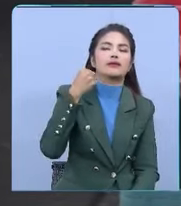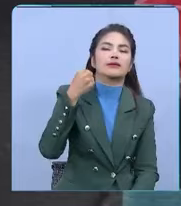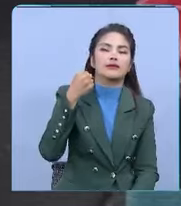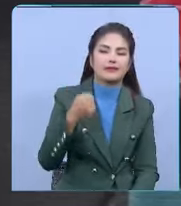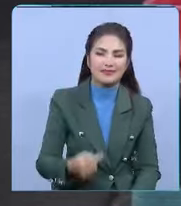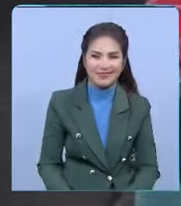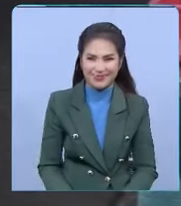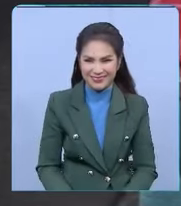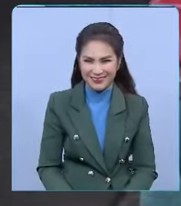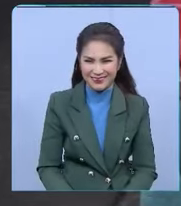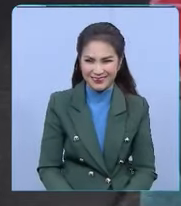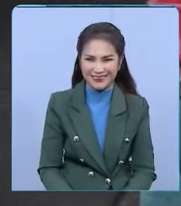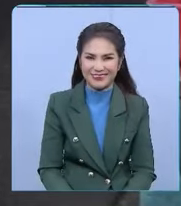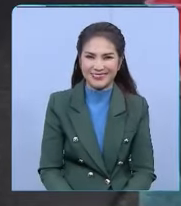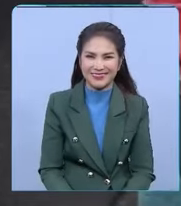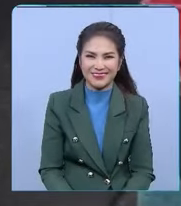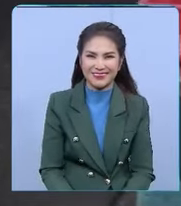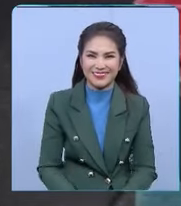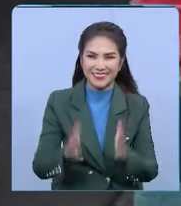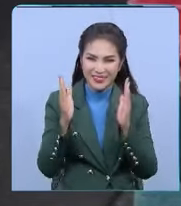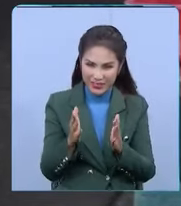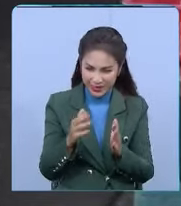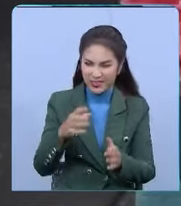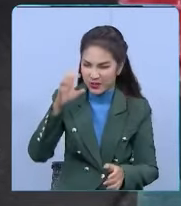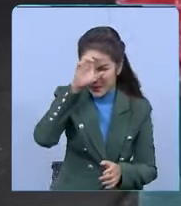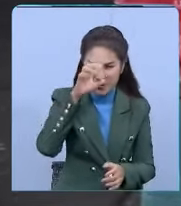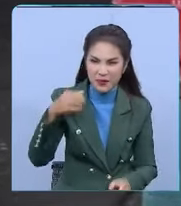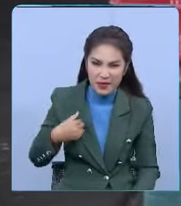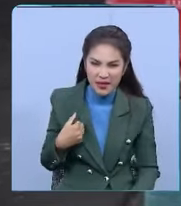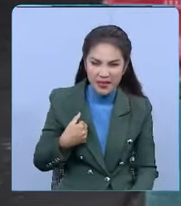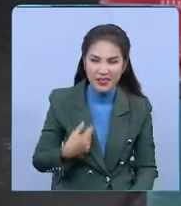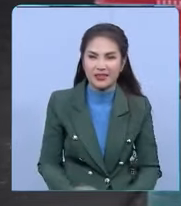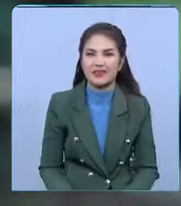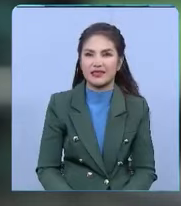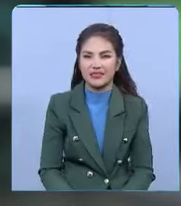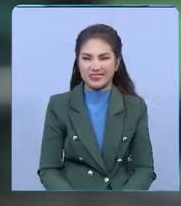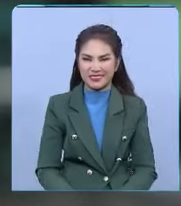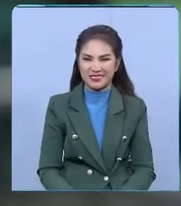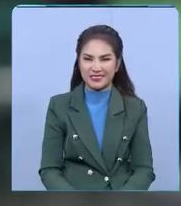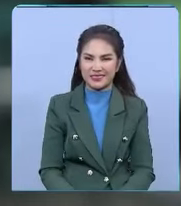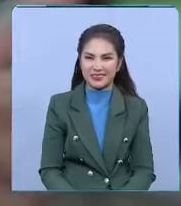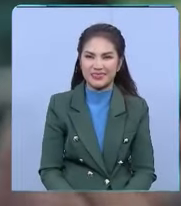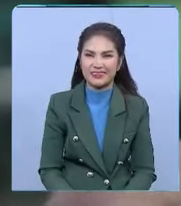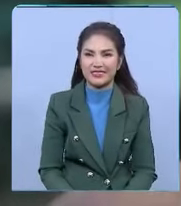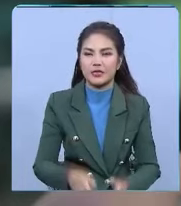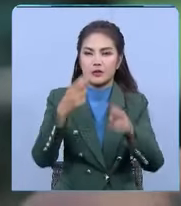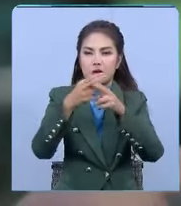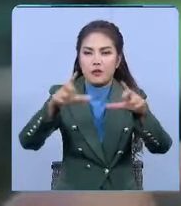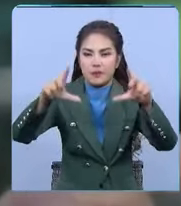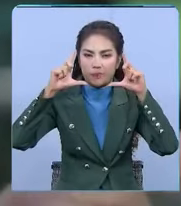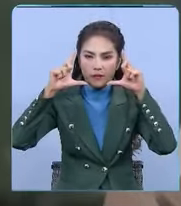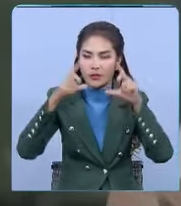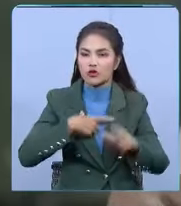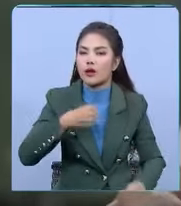ไม ่มีคนกล้าดุด้วยเหรอฮะโอ้โหท่านเนี่ยขึ้นชื่อเรื่องนอกจากเป็นนักชิมแ